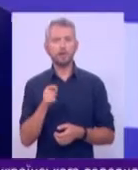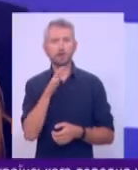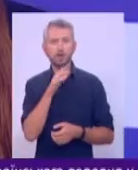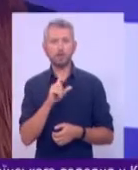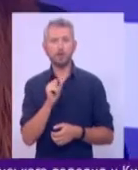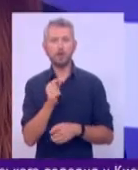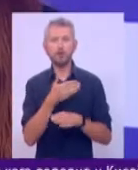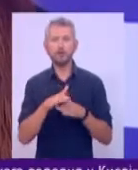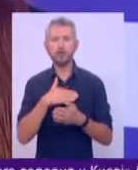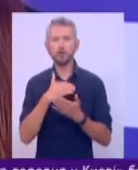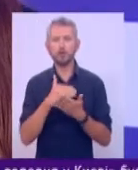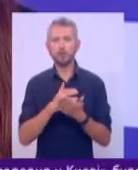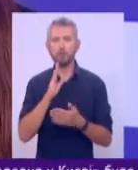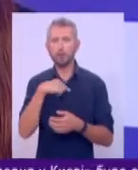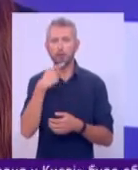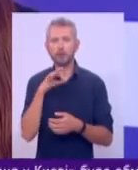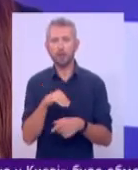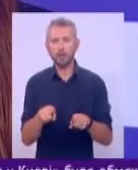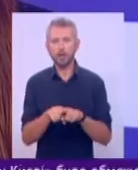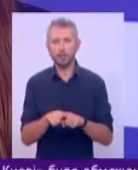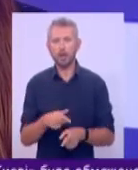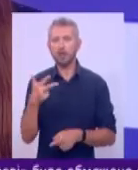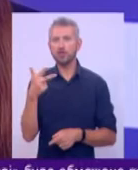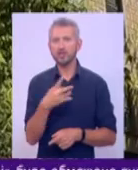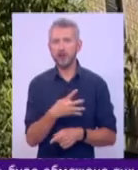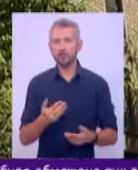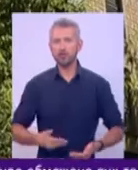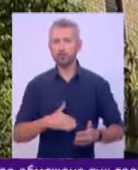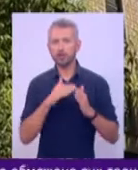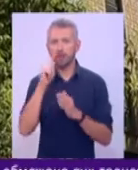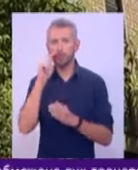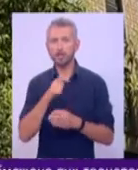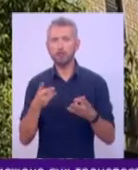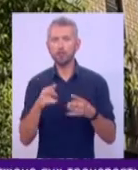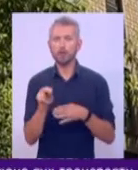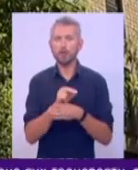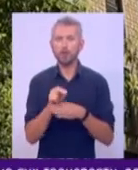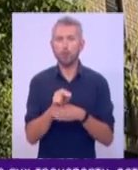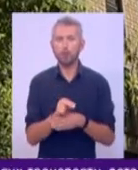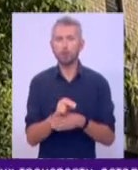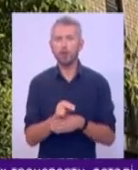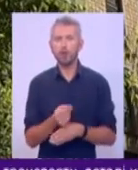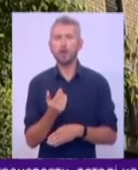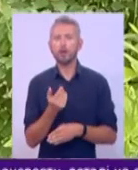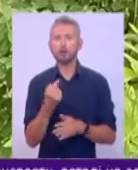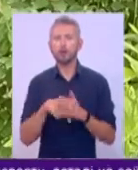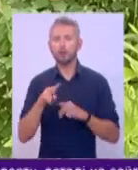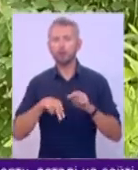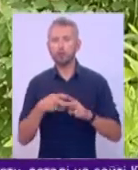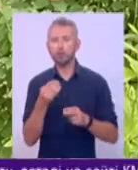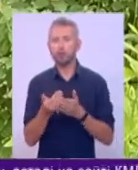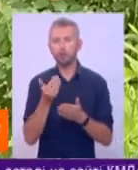першій частині нашої програми будемо говорити про таке. 3/4 житла в Україні потребує ремонту, оскільки збудоване воно ще